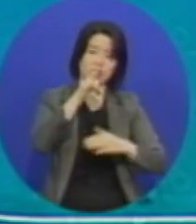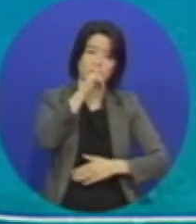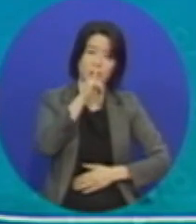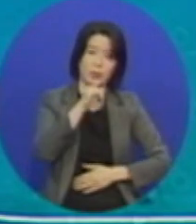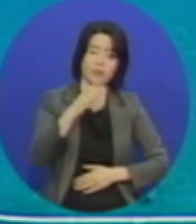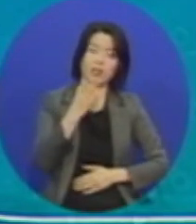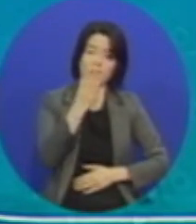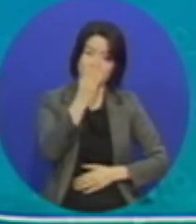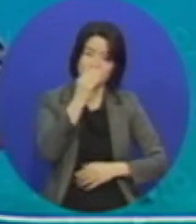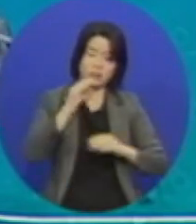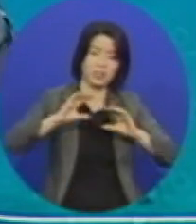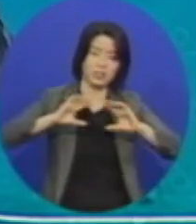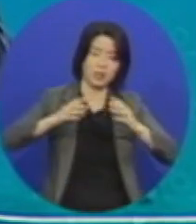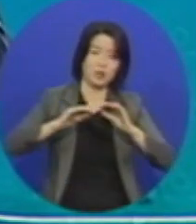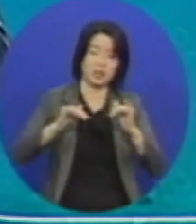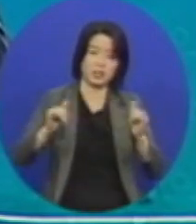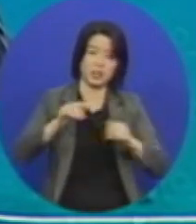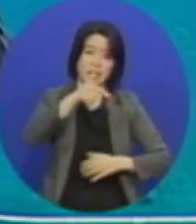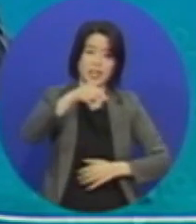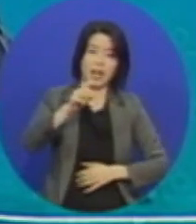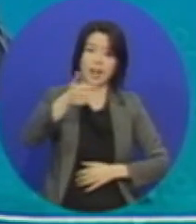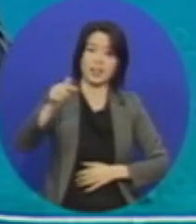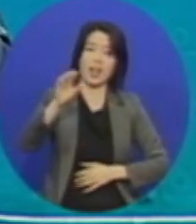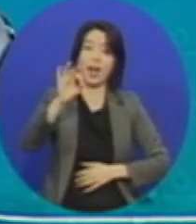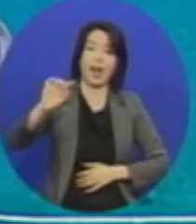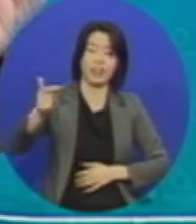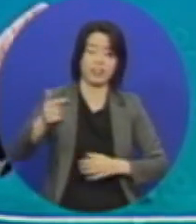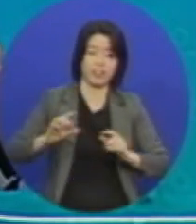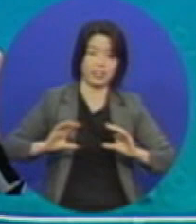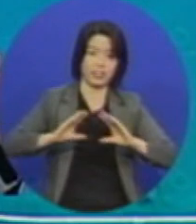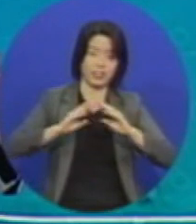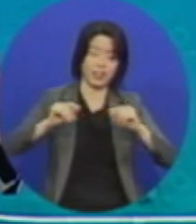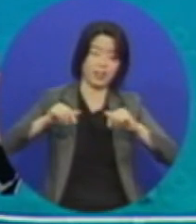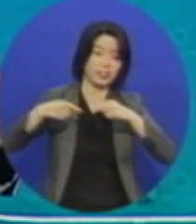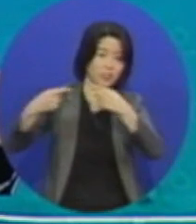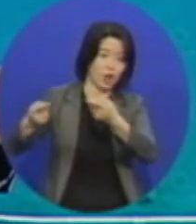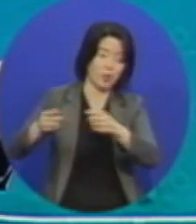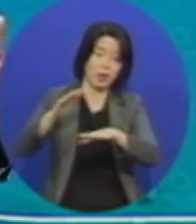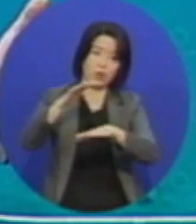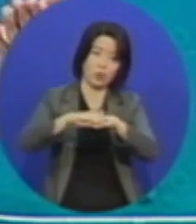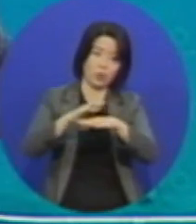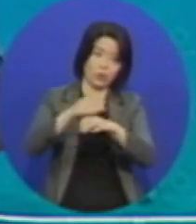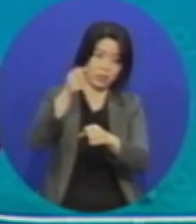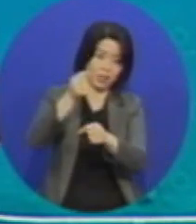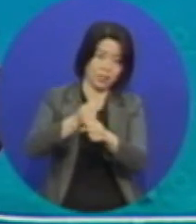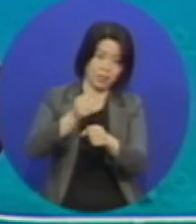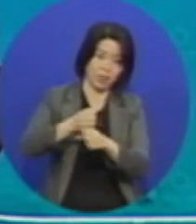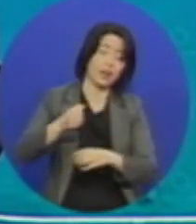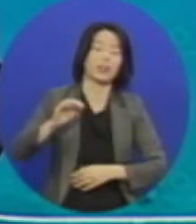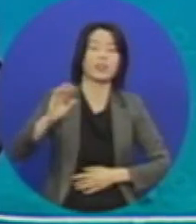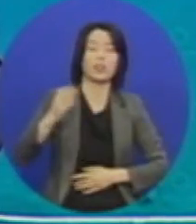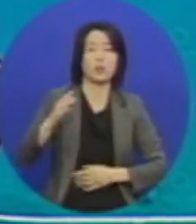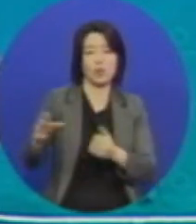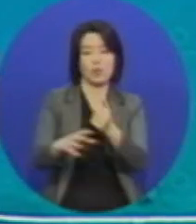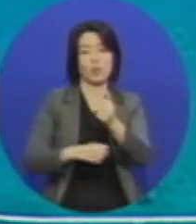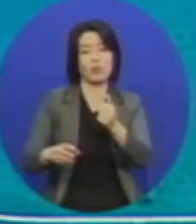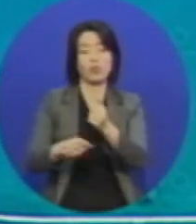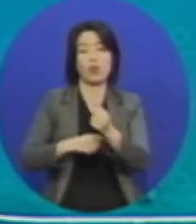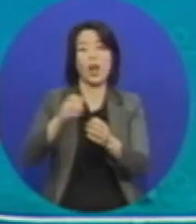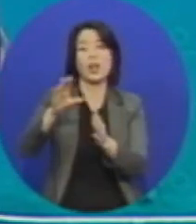이제 가나안 땅에 들어가게 되면 그러면 농사를 짓게 되고 그럼 이제 추수를 하게 될 텐데